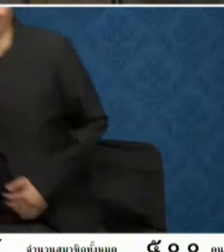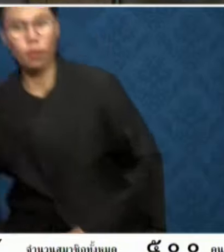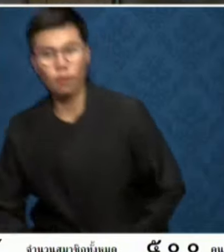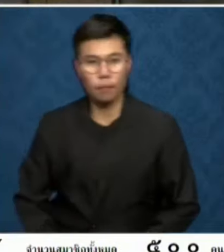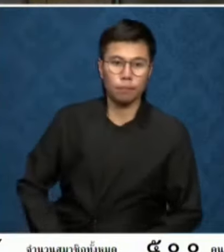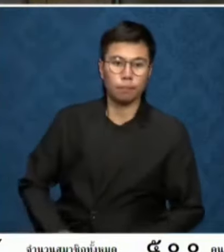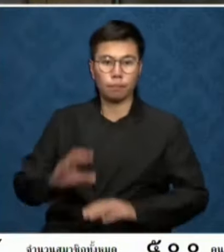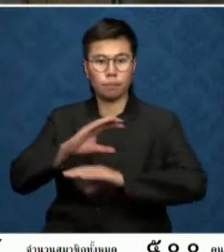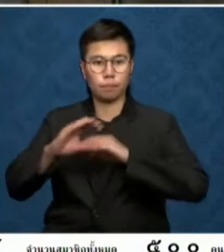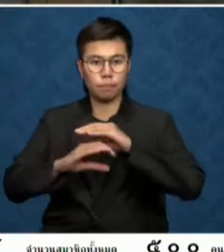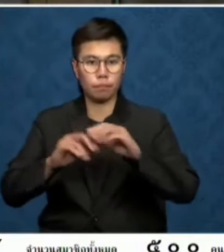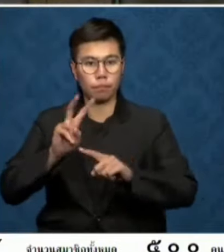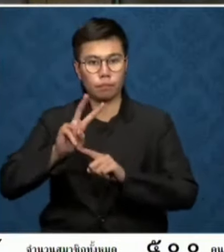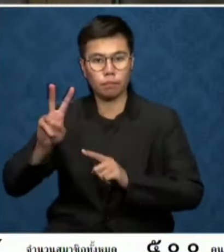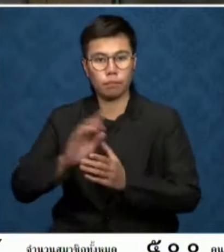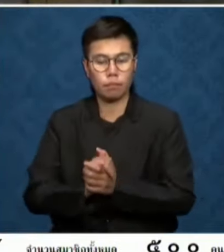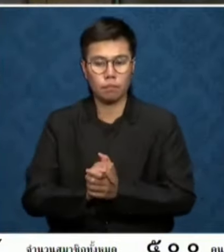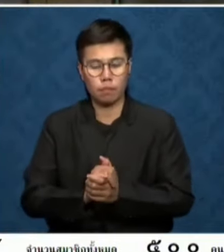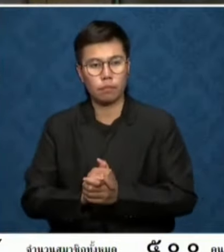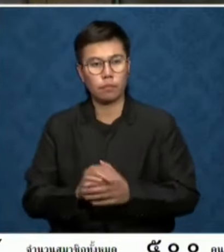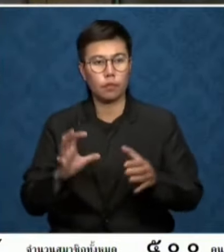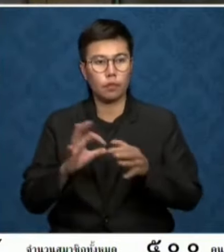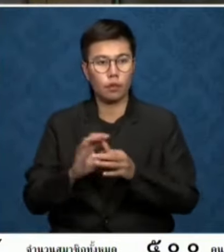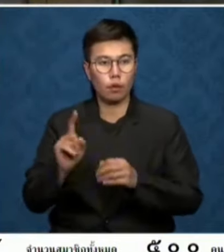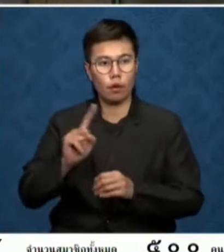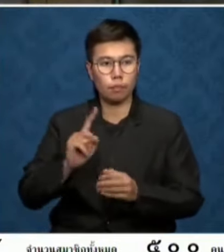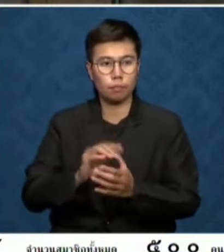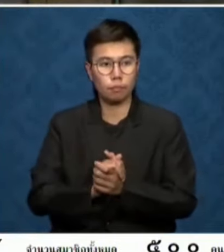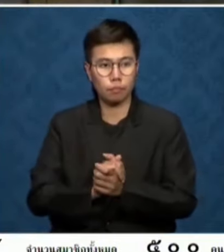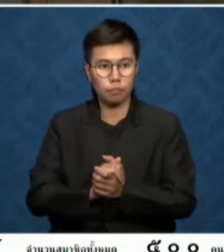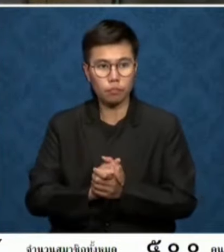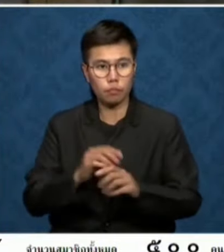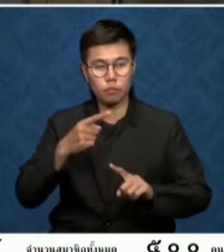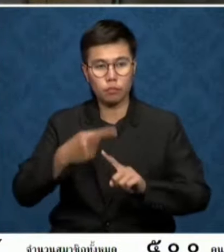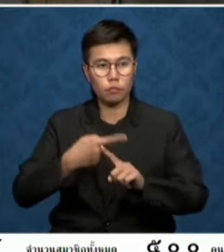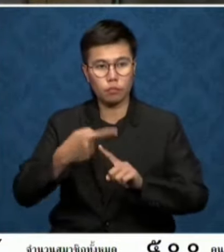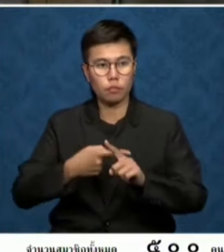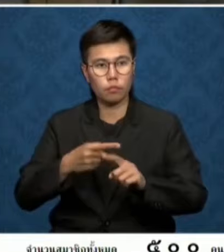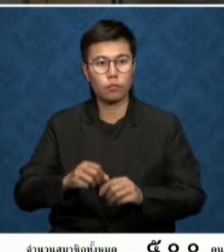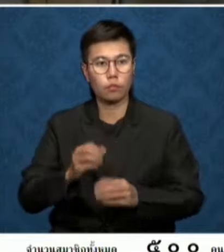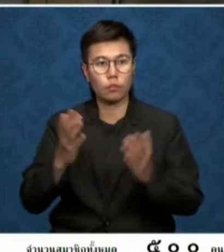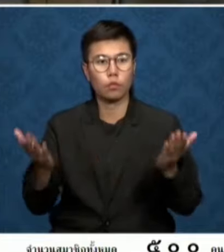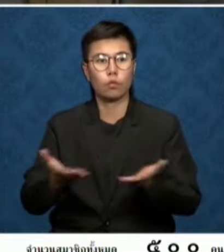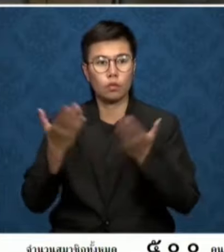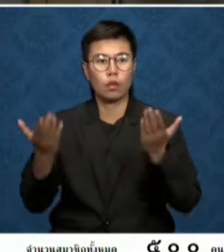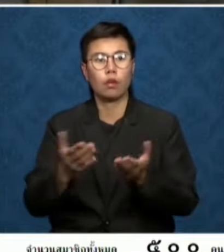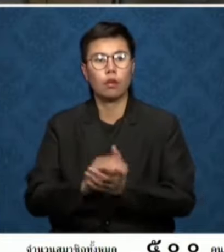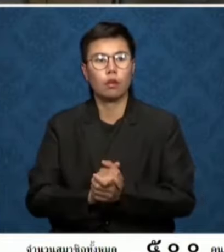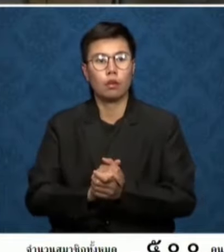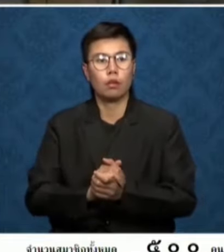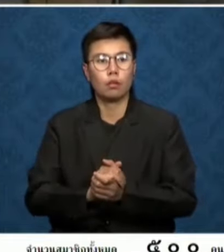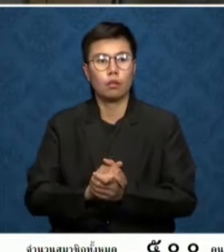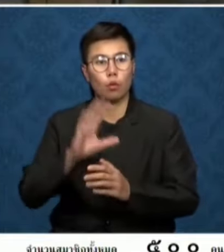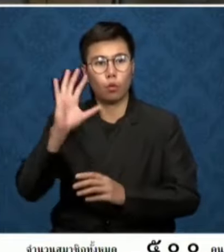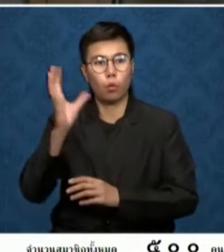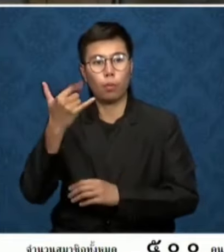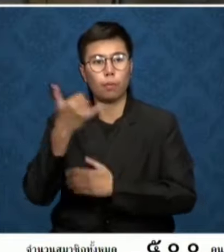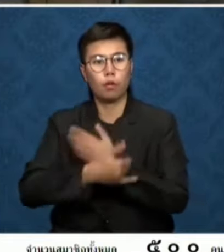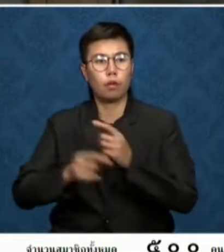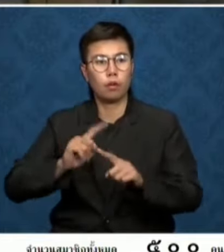ครับเรียกว่าเทศกาลส่งเสริมผู้ประกอบการนะครับสู่เวทีโลกนะครับหรือเรียกว่า